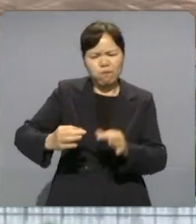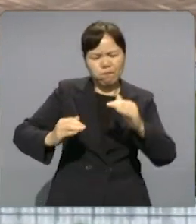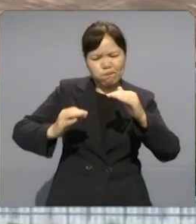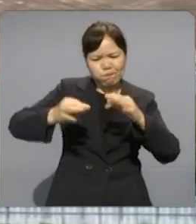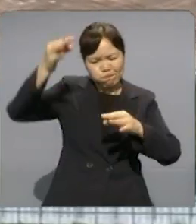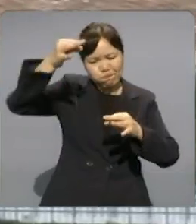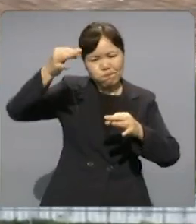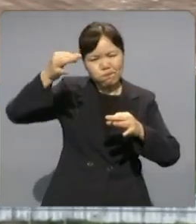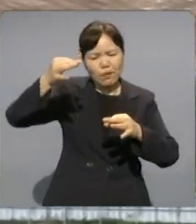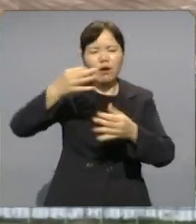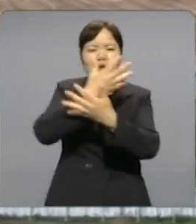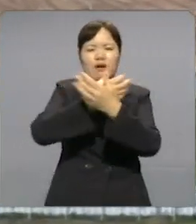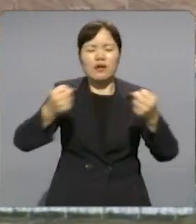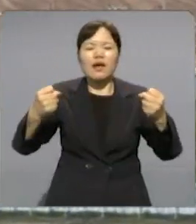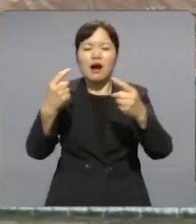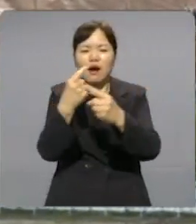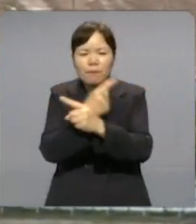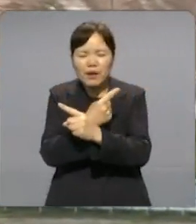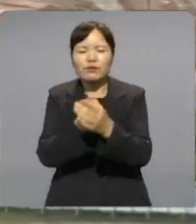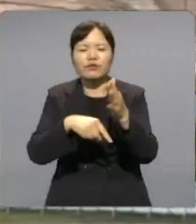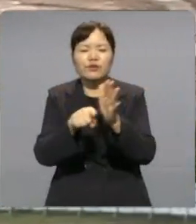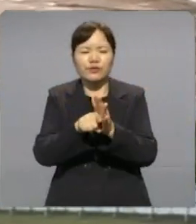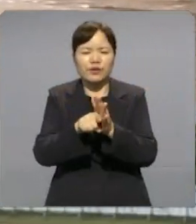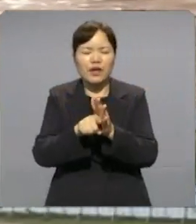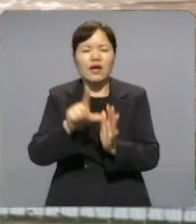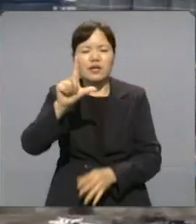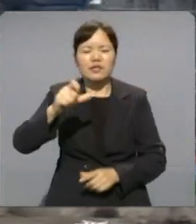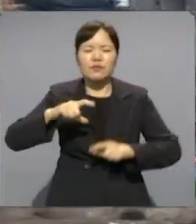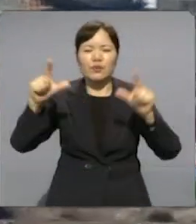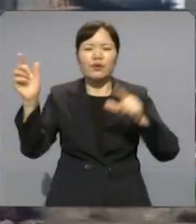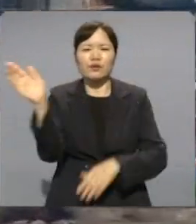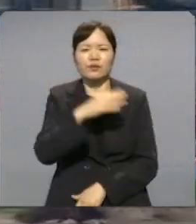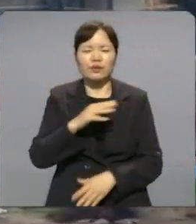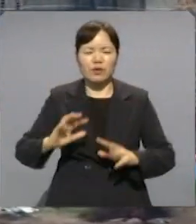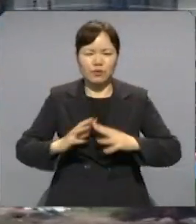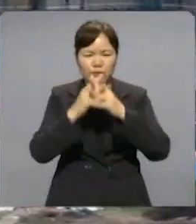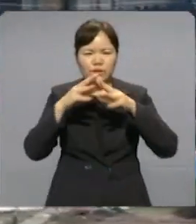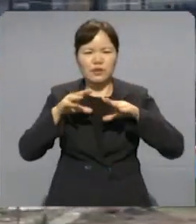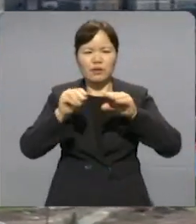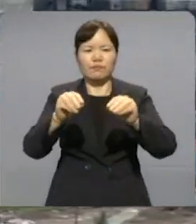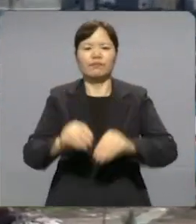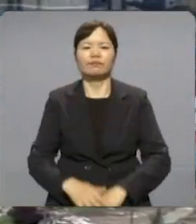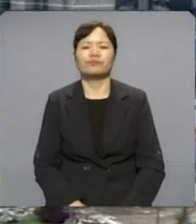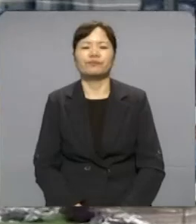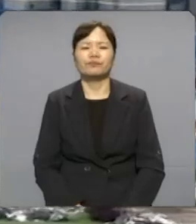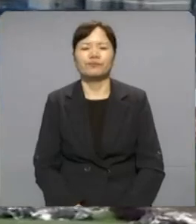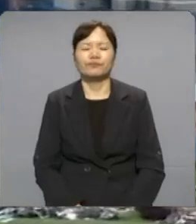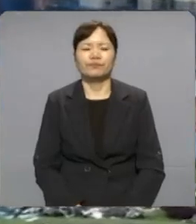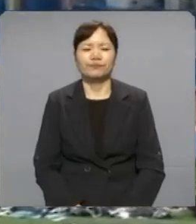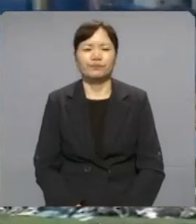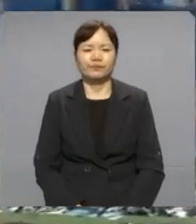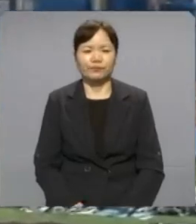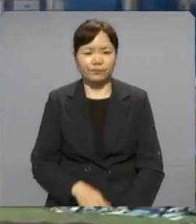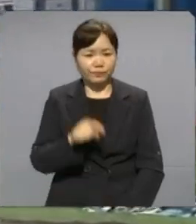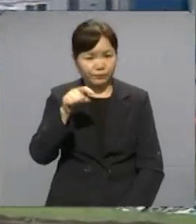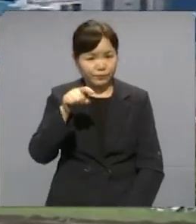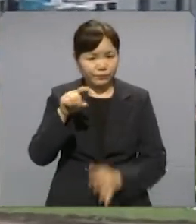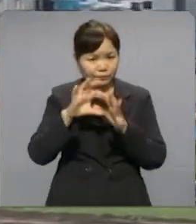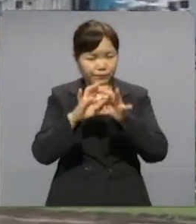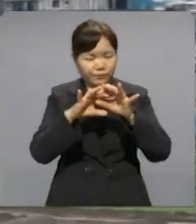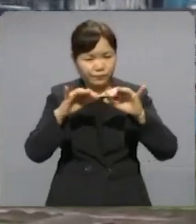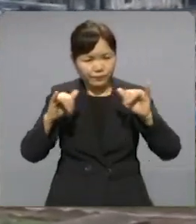계약 조건 변경을 위한 재협의차 15일부터 공사를 멈췄습니다. CJ 라이브시티